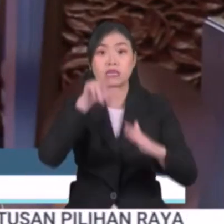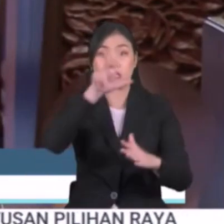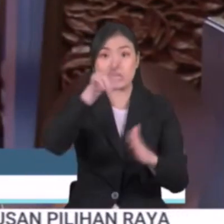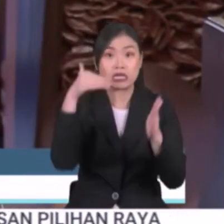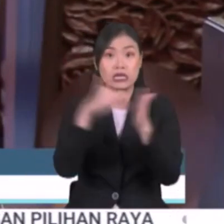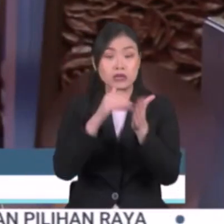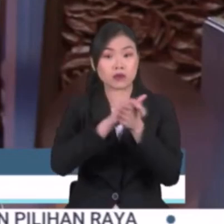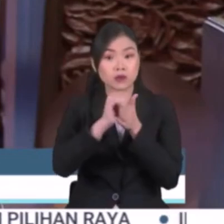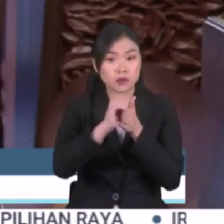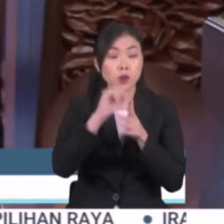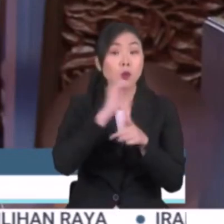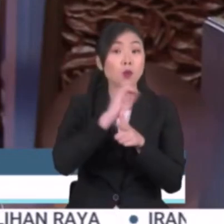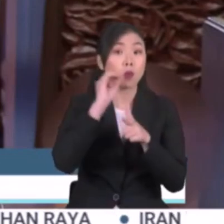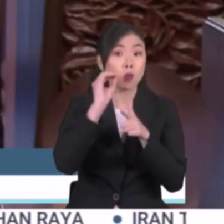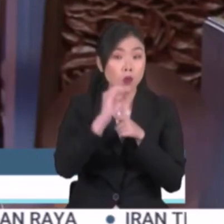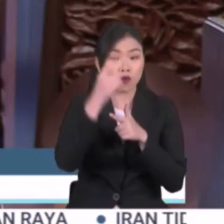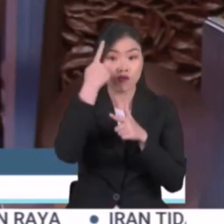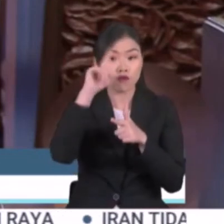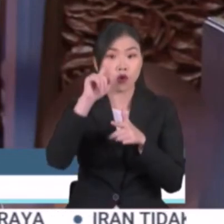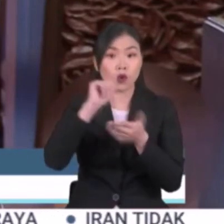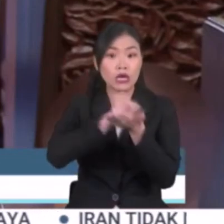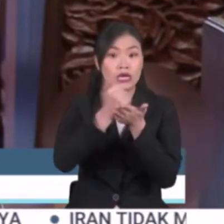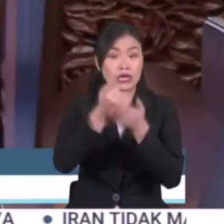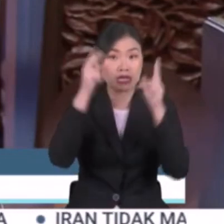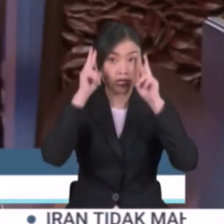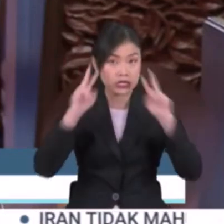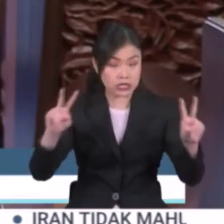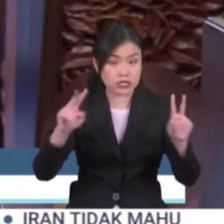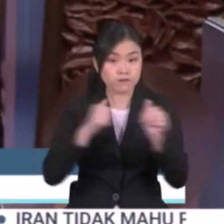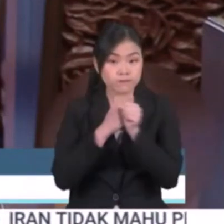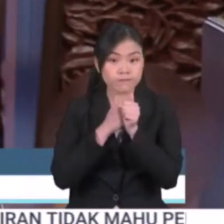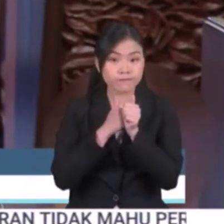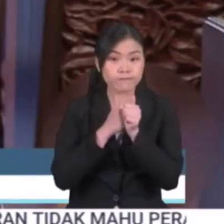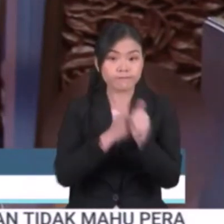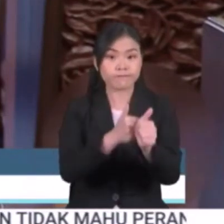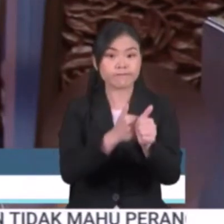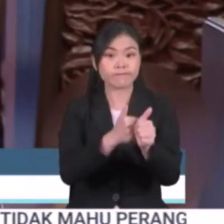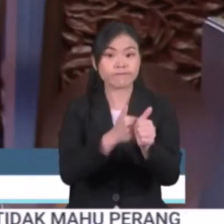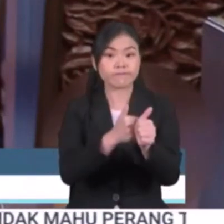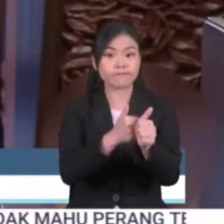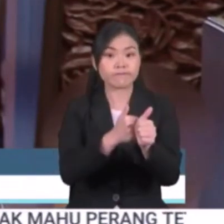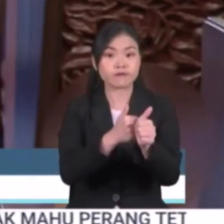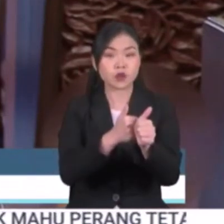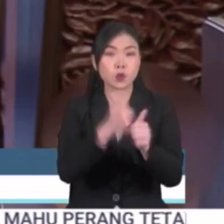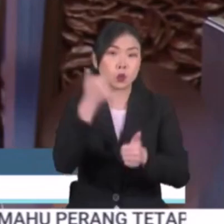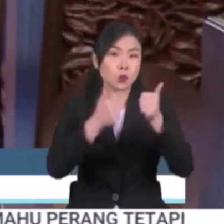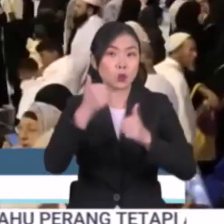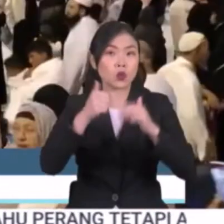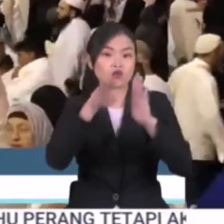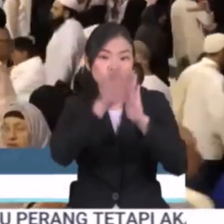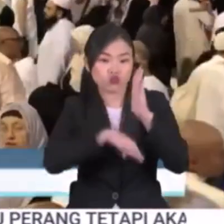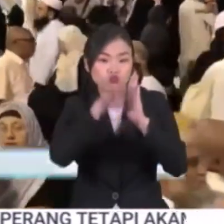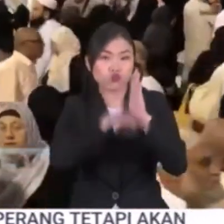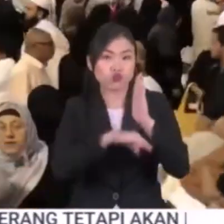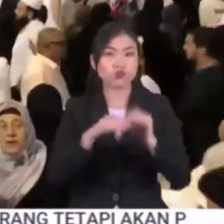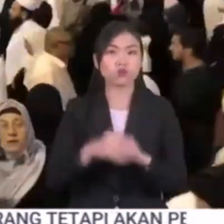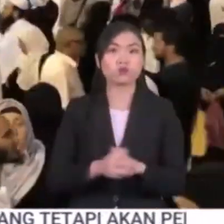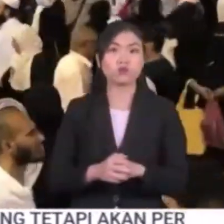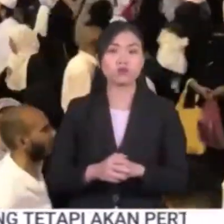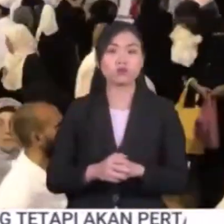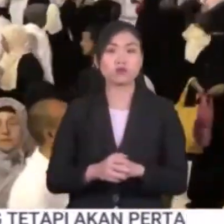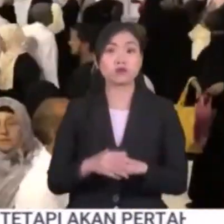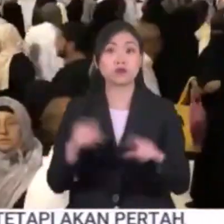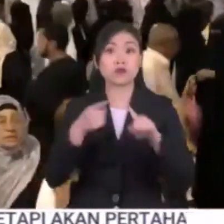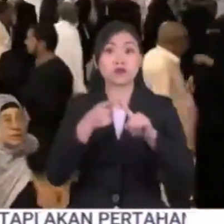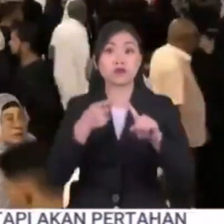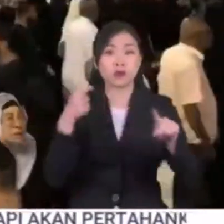r000 atau bagi akaun Sejahtera mengikut masa mengikut mana yang lebih rendah